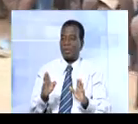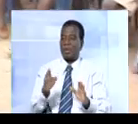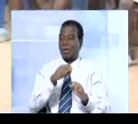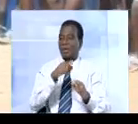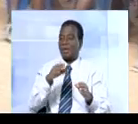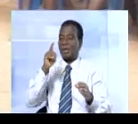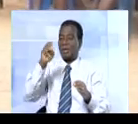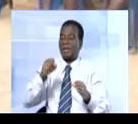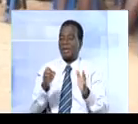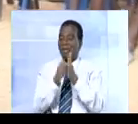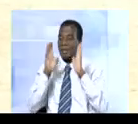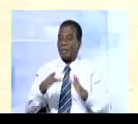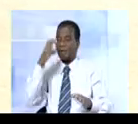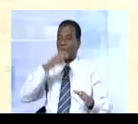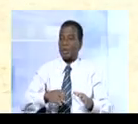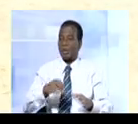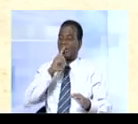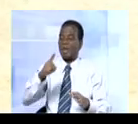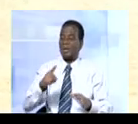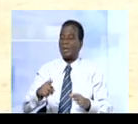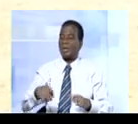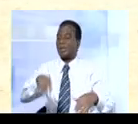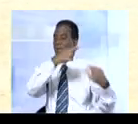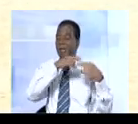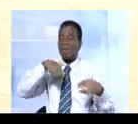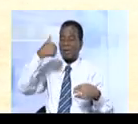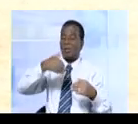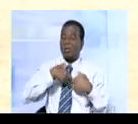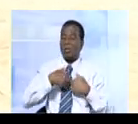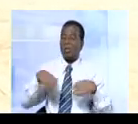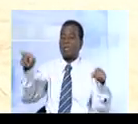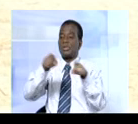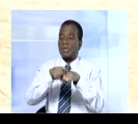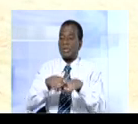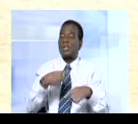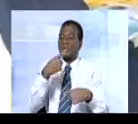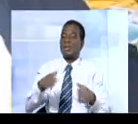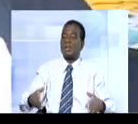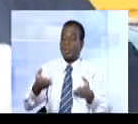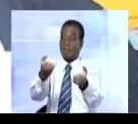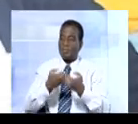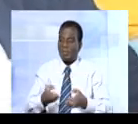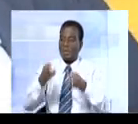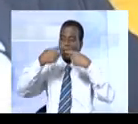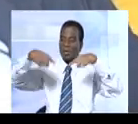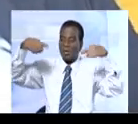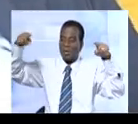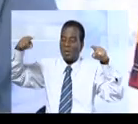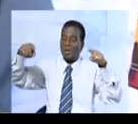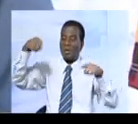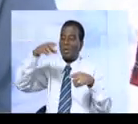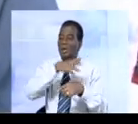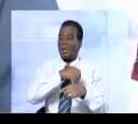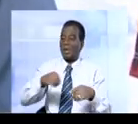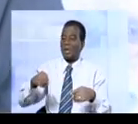enfants à qui les Lions souhaitent d'être des leaders de demain ont en retour exprimé leur volonté de réussir. La